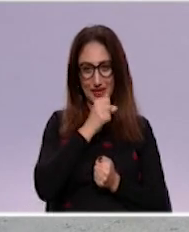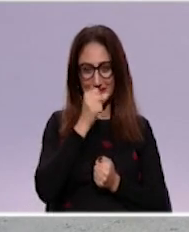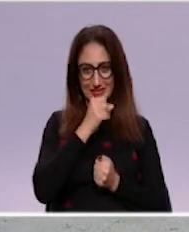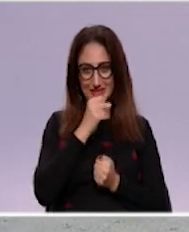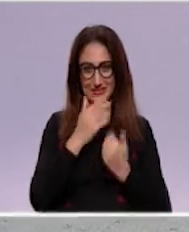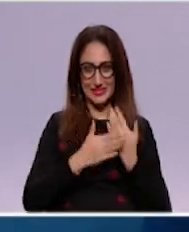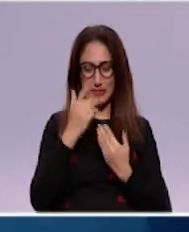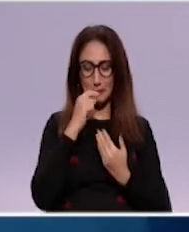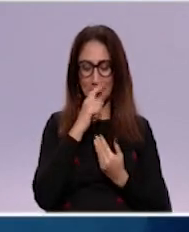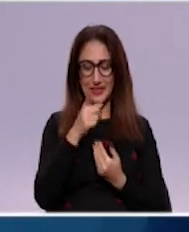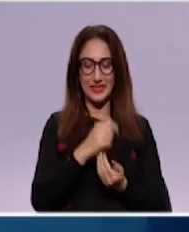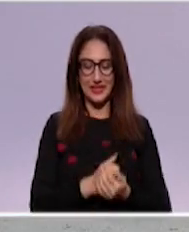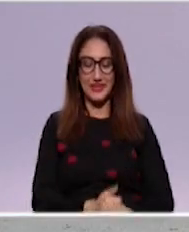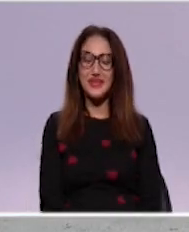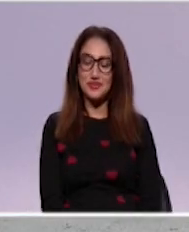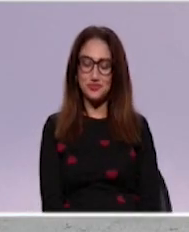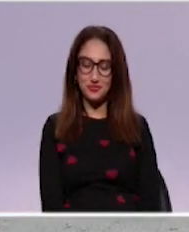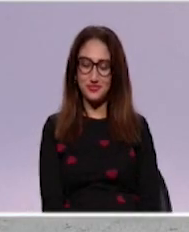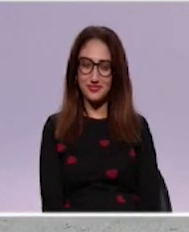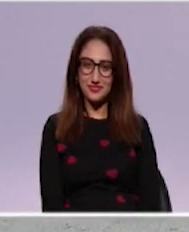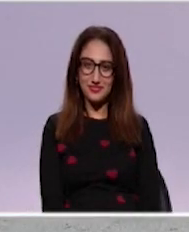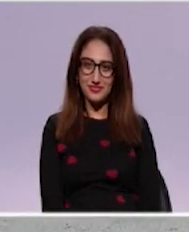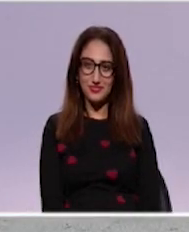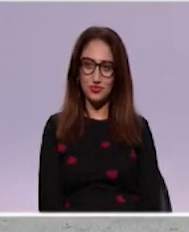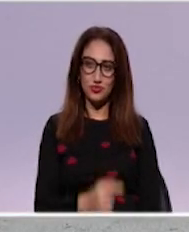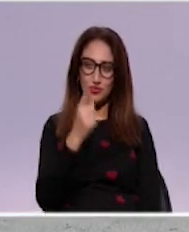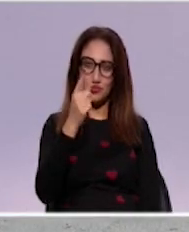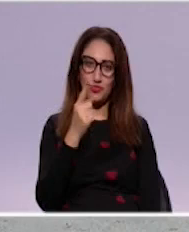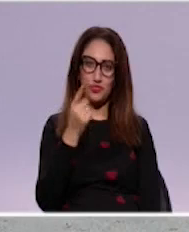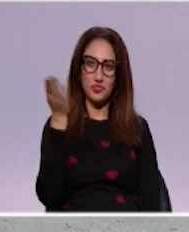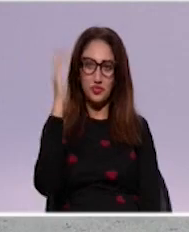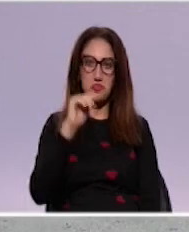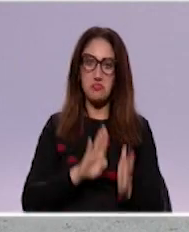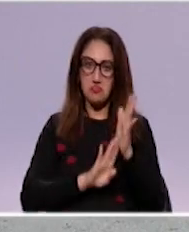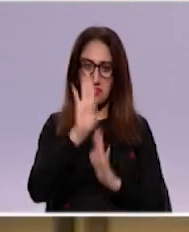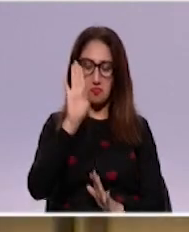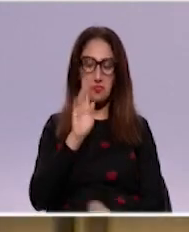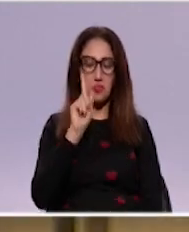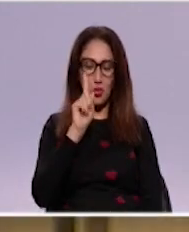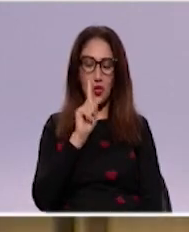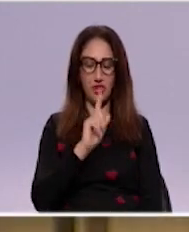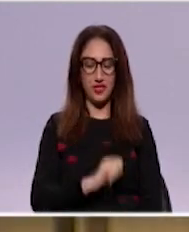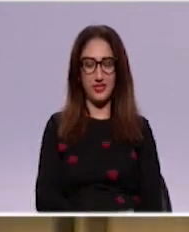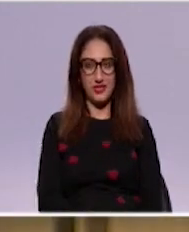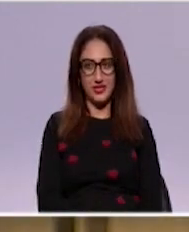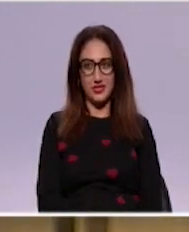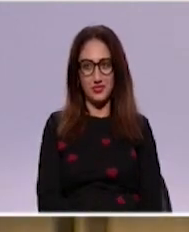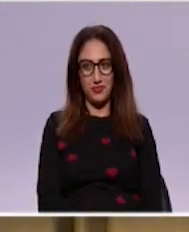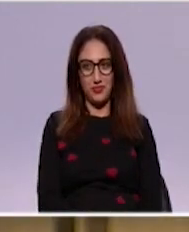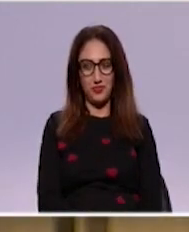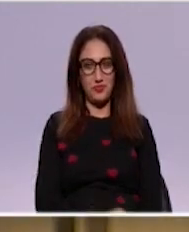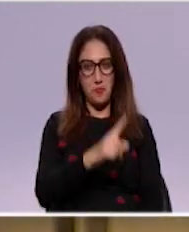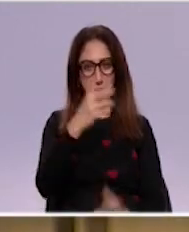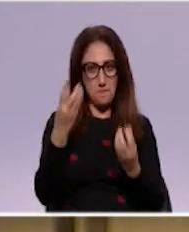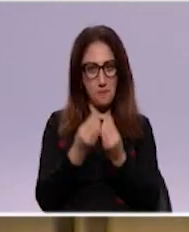شوف حضرتك بقى إيه، دي خطوتين وهتبقى نجمة. دي شهادة ميلاد بالنسبة لك، ظهورك مع المايسترو